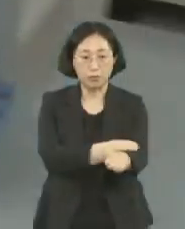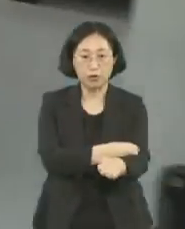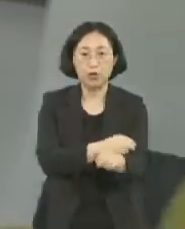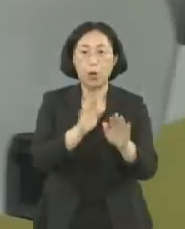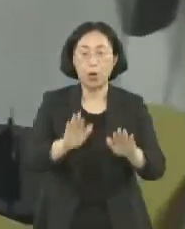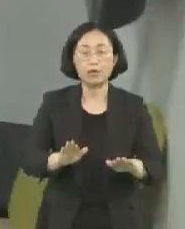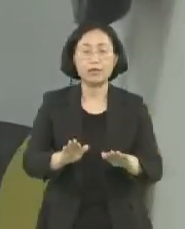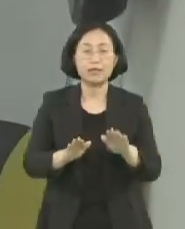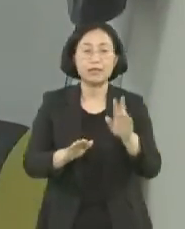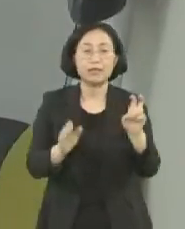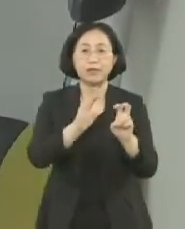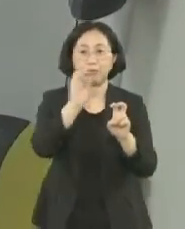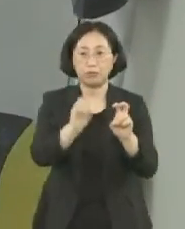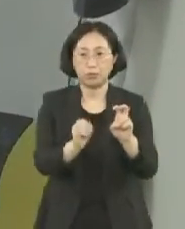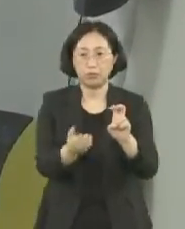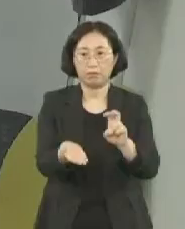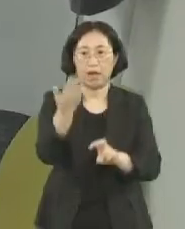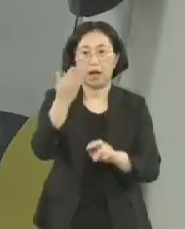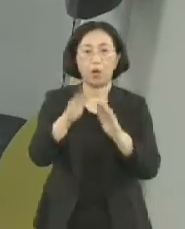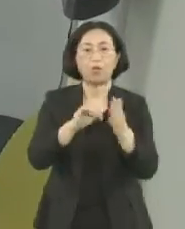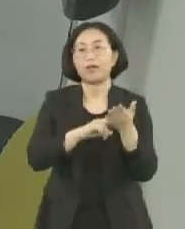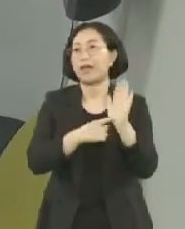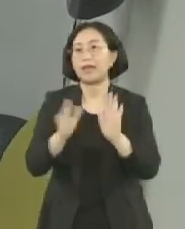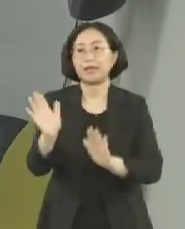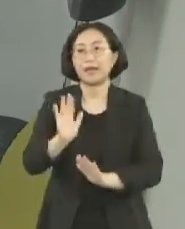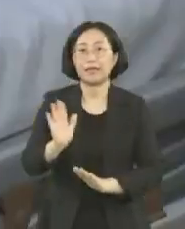20% 를 넘긴 이후 비공개 되고 있습니다